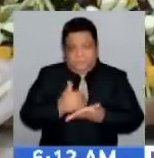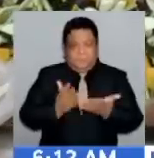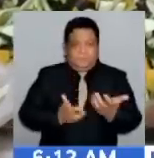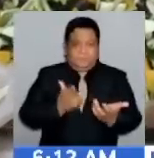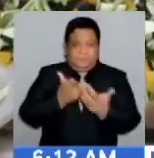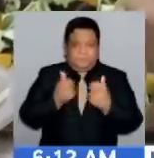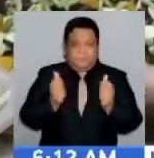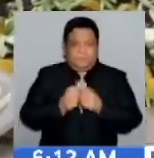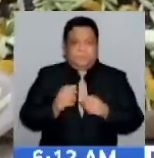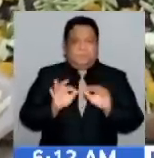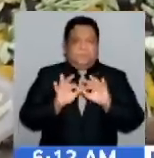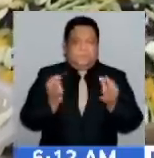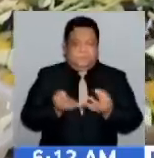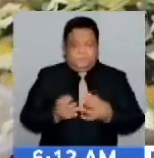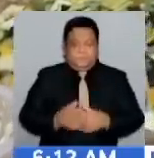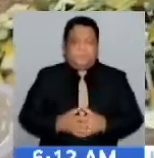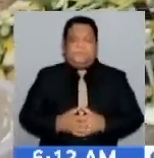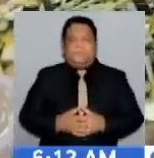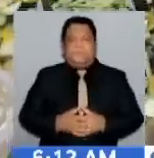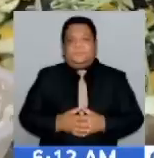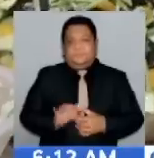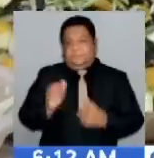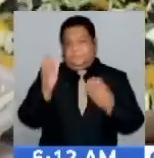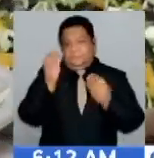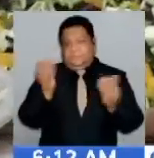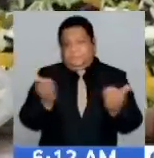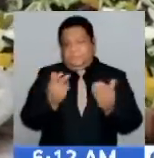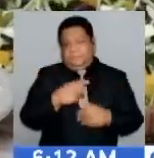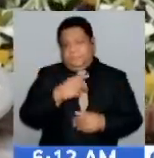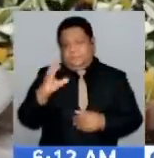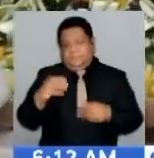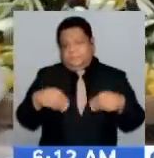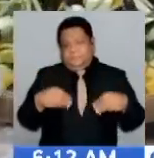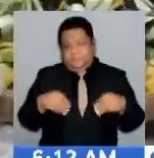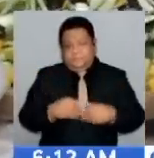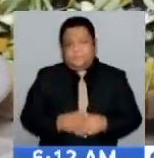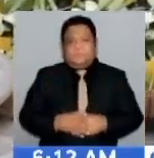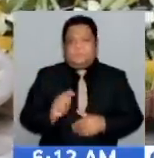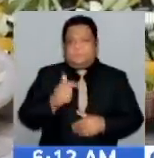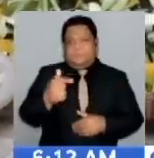Yan po muna ang presyo ng mga gulay dito ho sa Pasay City Public Market. Balik muna tayo sa studio.